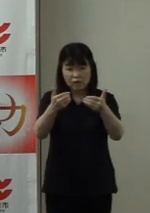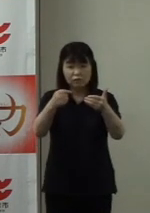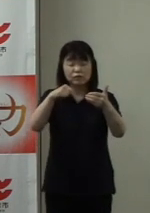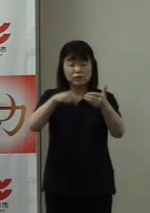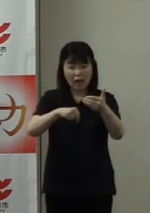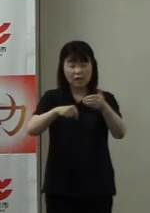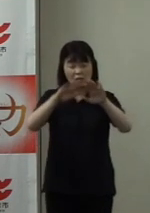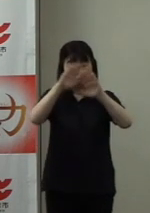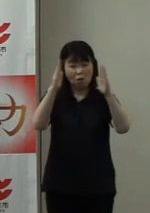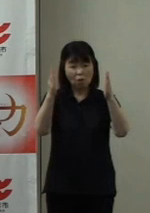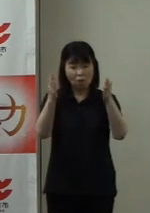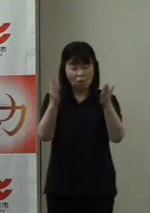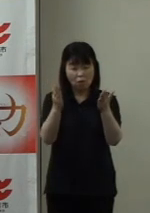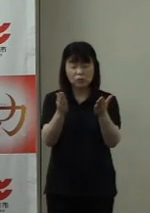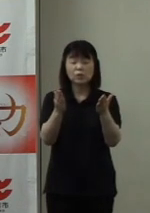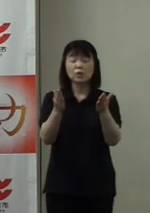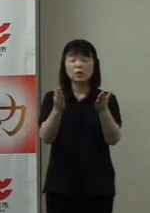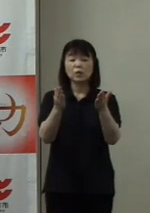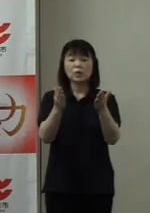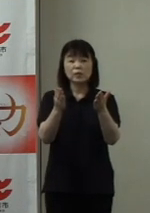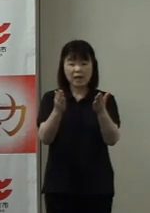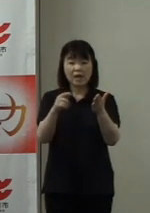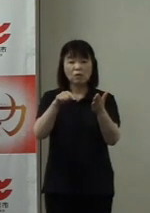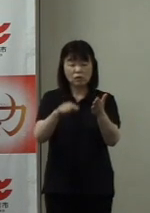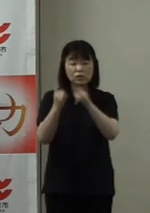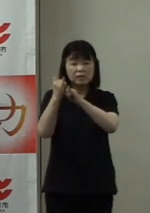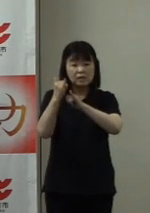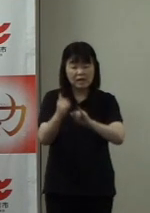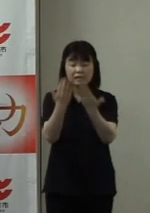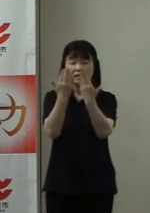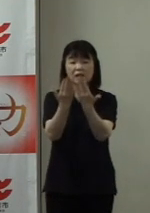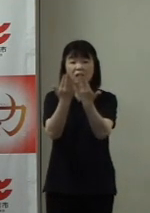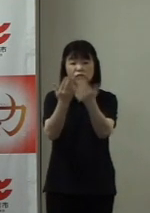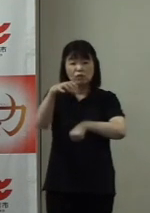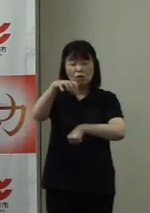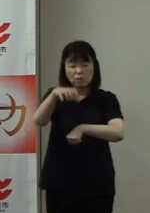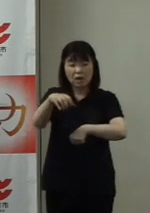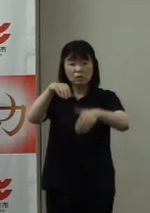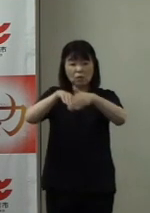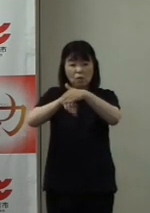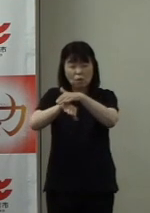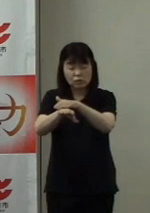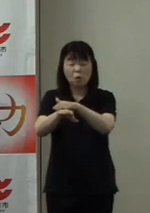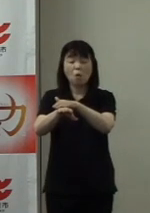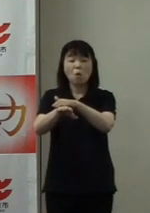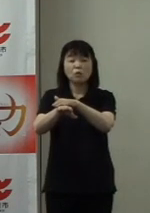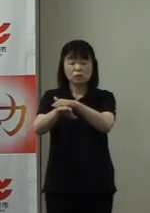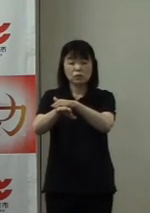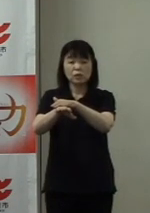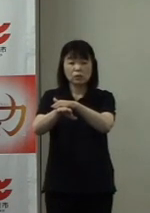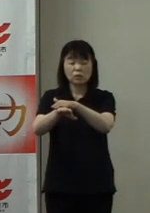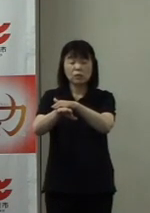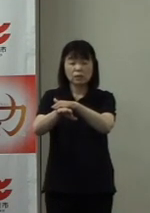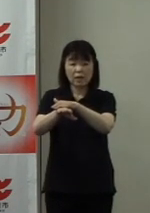おおむね、このような歴史学習の場として保存するということについてですね、